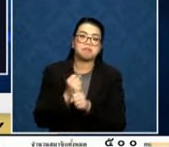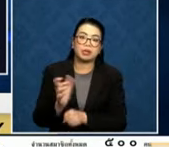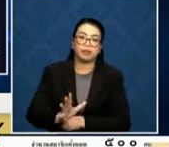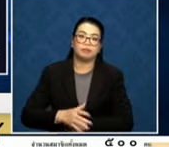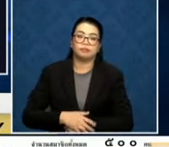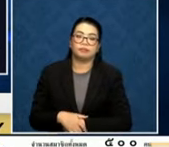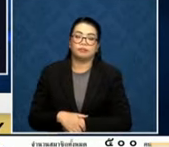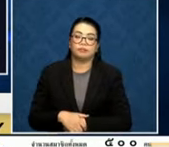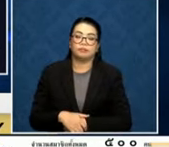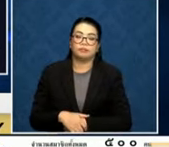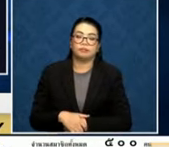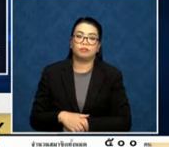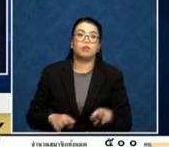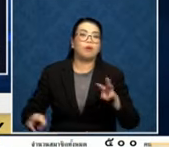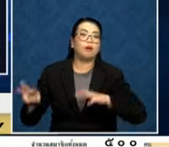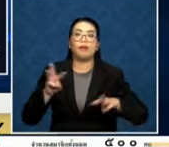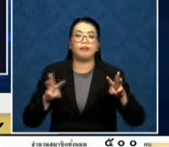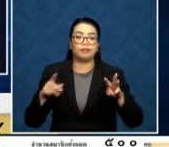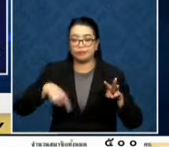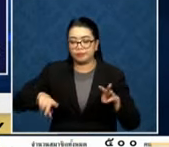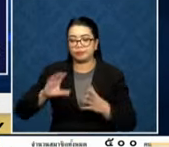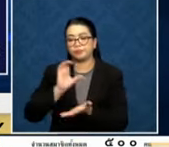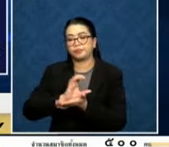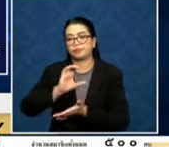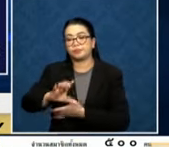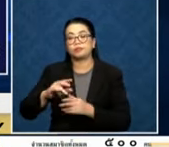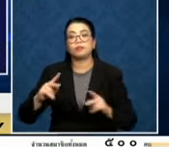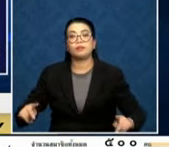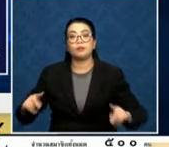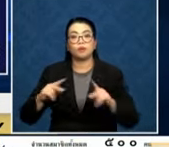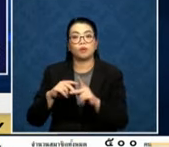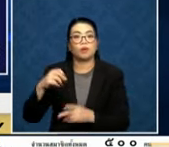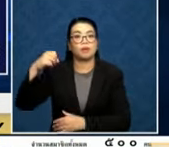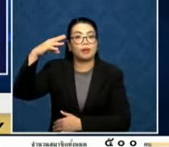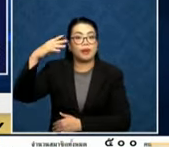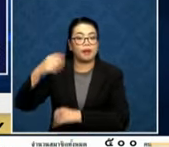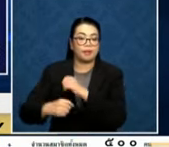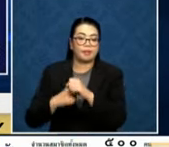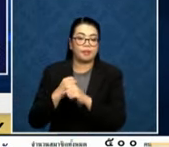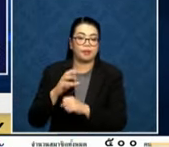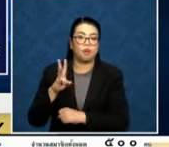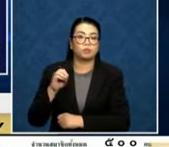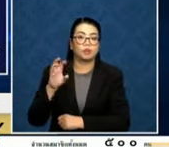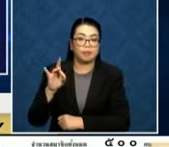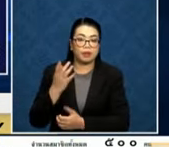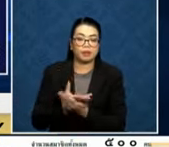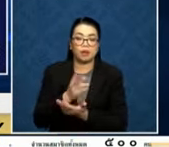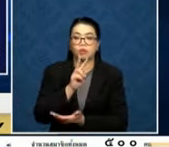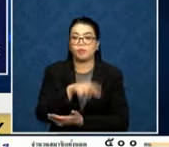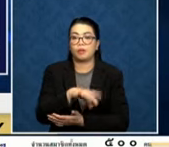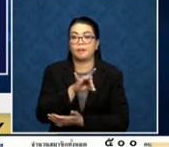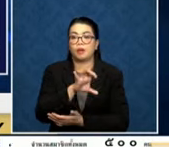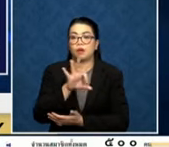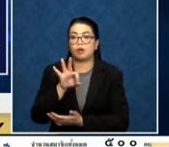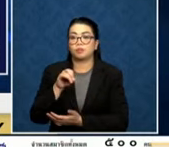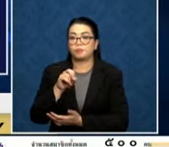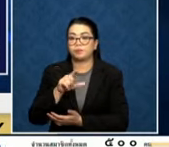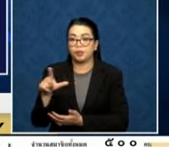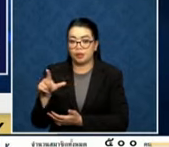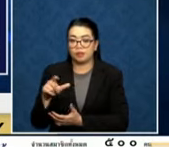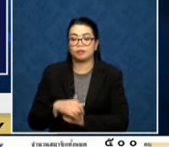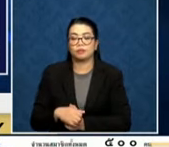ประมาณที่ผ่านมาและปีล่าสุดครับอย่างงบกระทรวงพลังงานปี68ครับที่ได้งบไปกว่า 2,8 190ล้าน